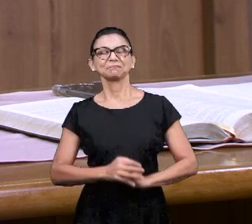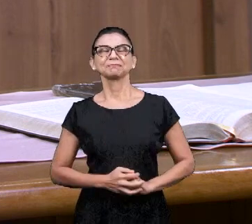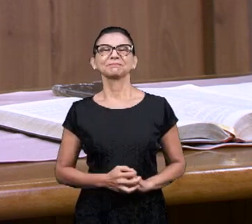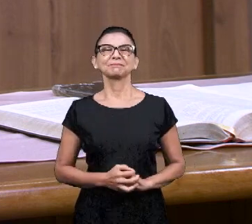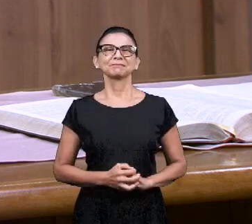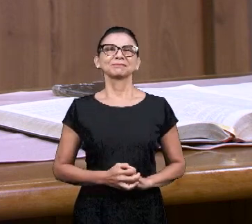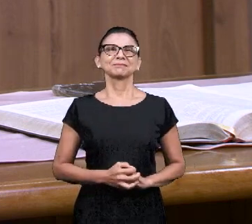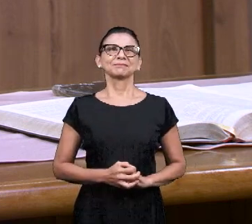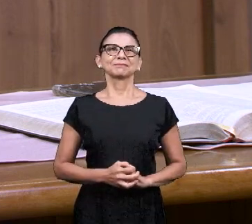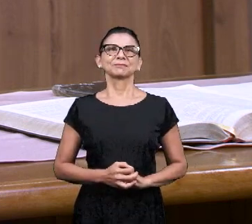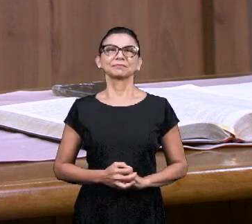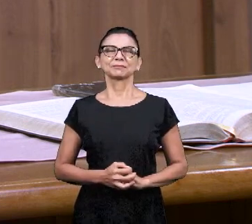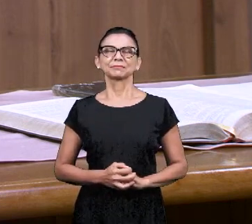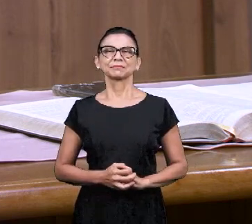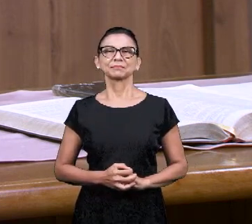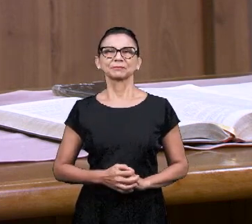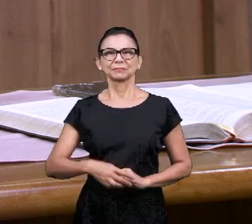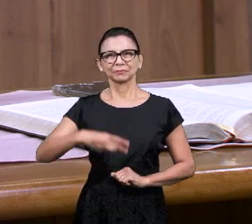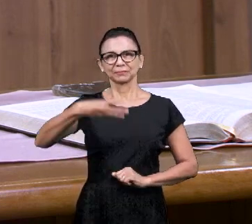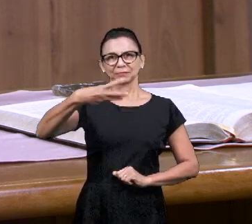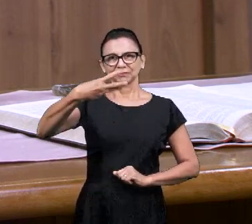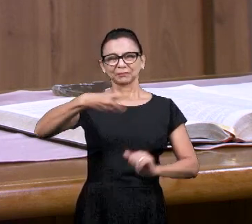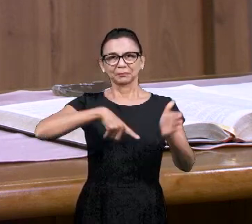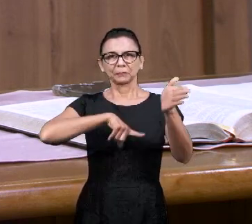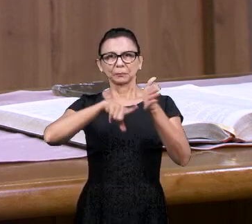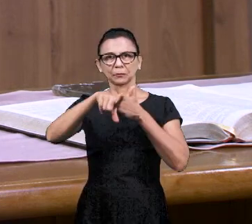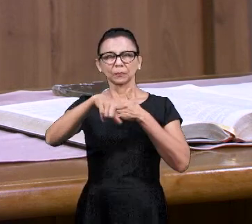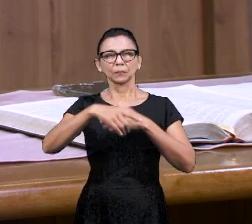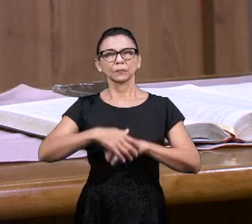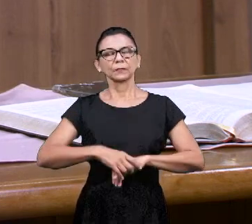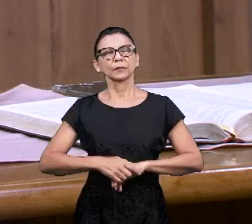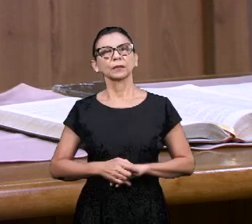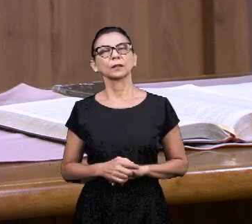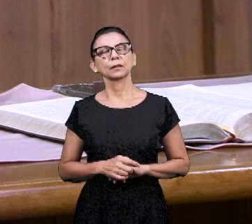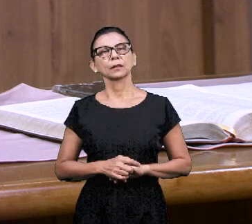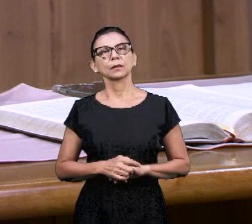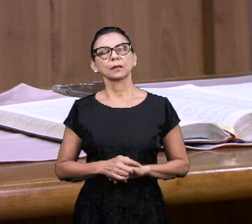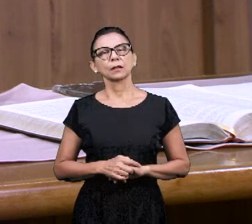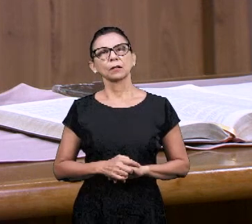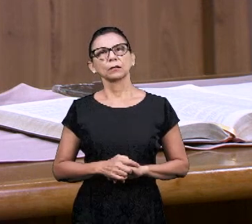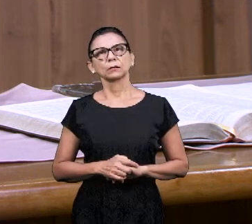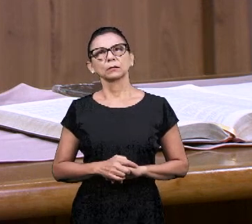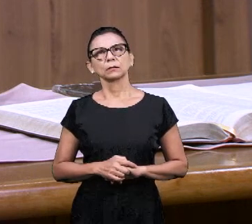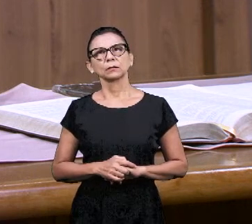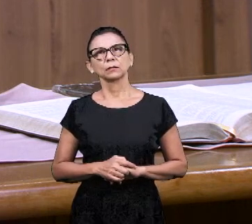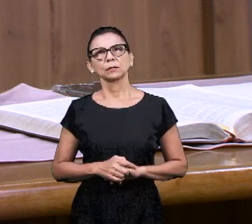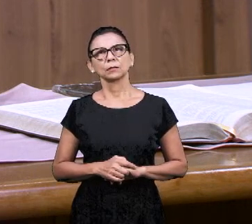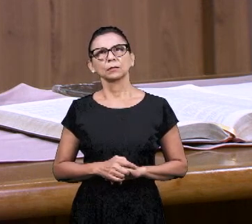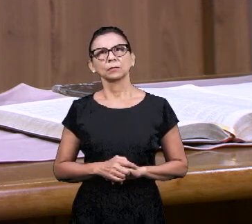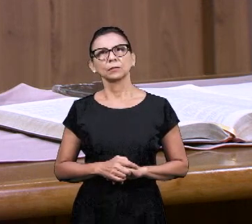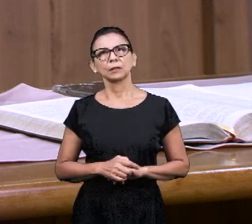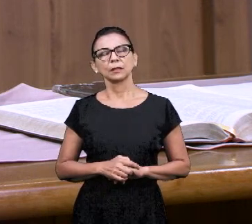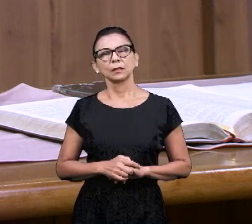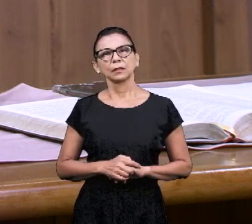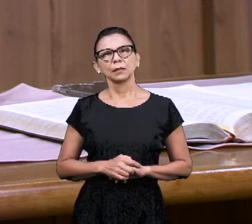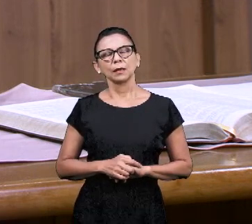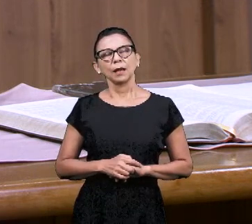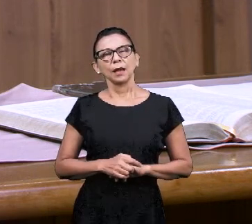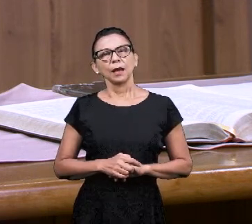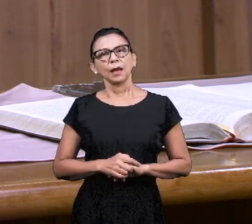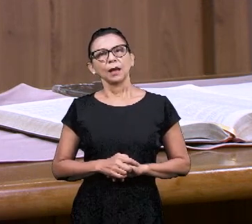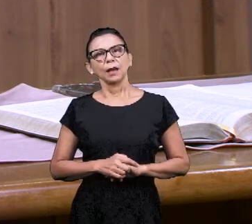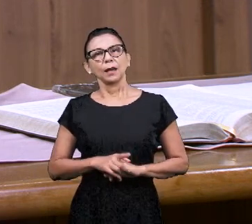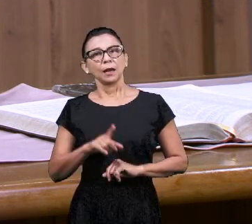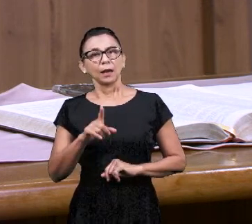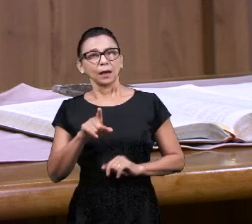Dieu. Maintenant, nous passons à la troisième question. Notre troisième question, nous allons la poser parce qu'elle n'a pas été